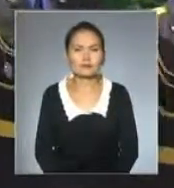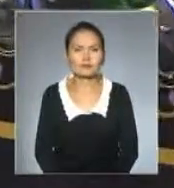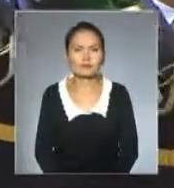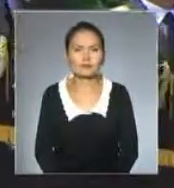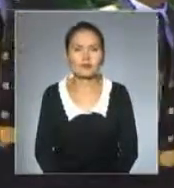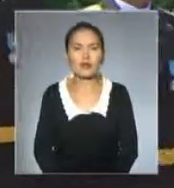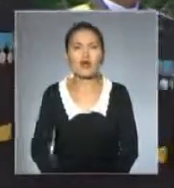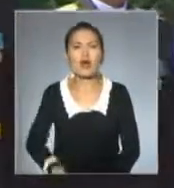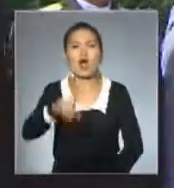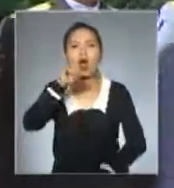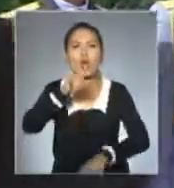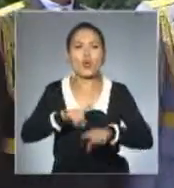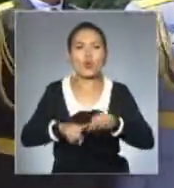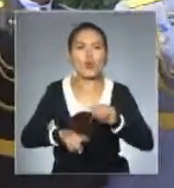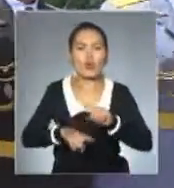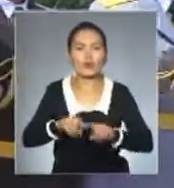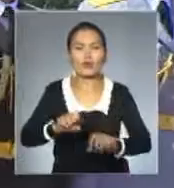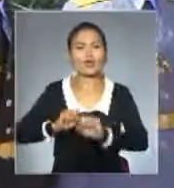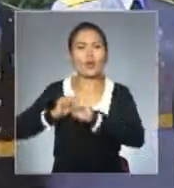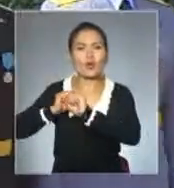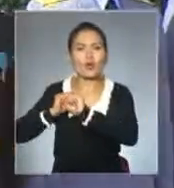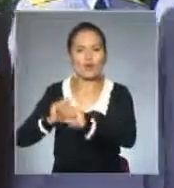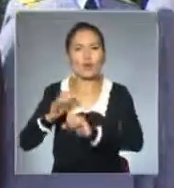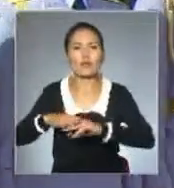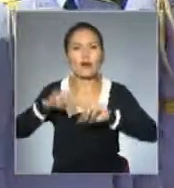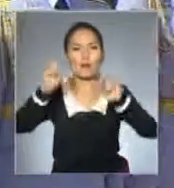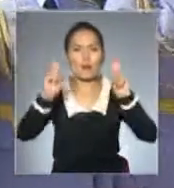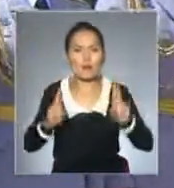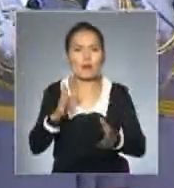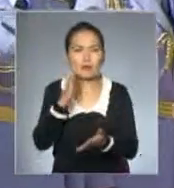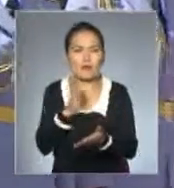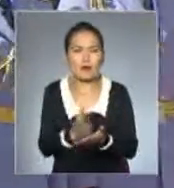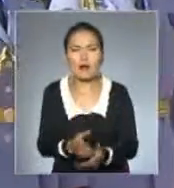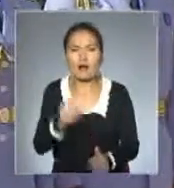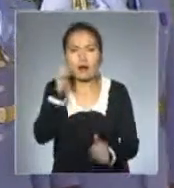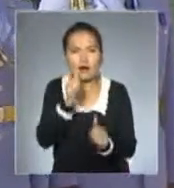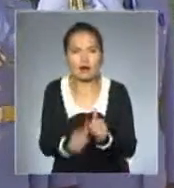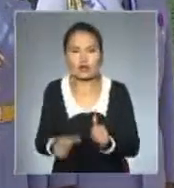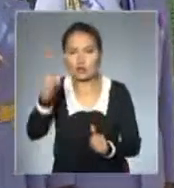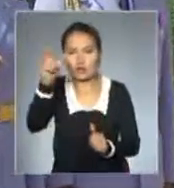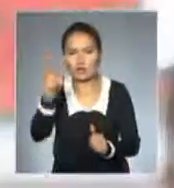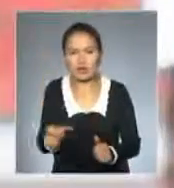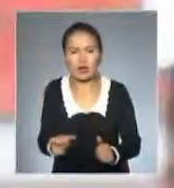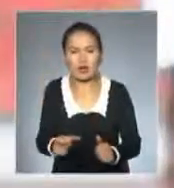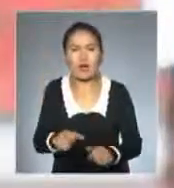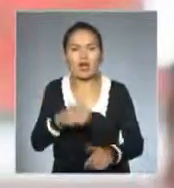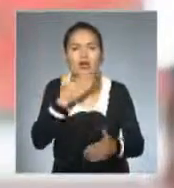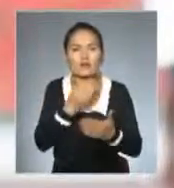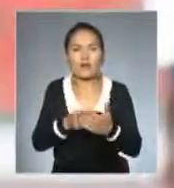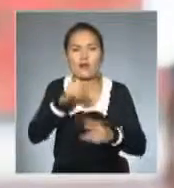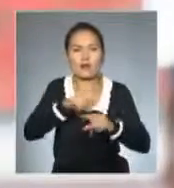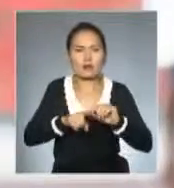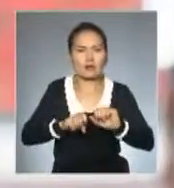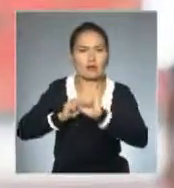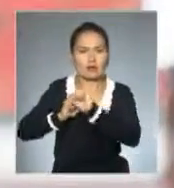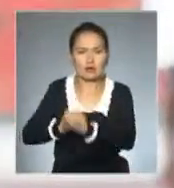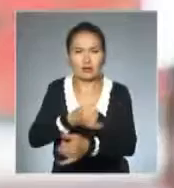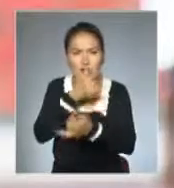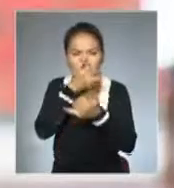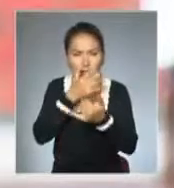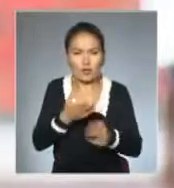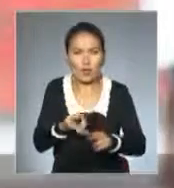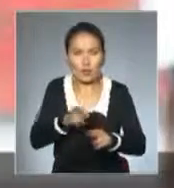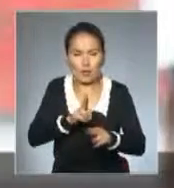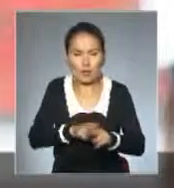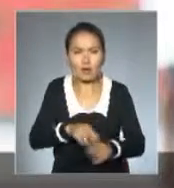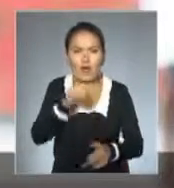Отанды қорғау деген мамандық бар. Әркімнің қолынан келе бермейді. Отанды қорғау деген қасиетті әрбір